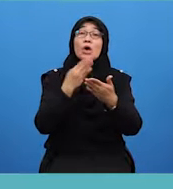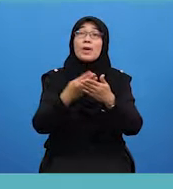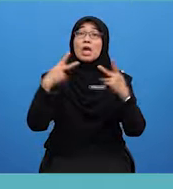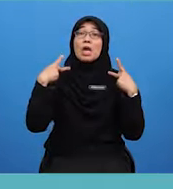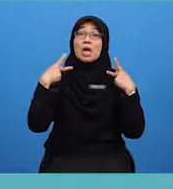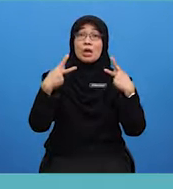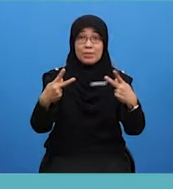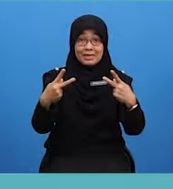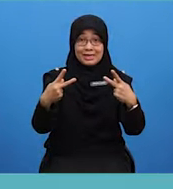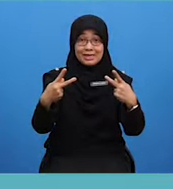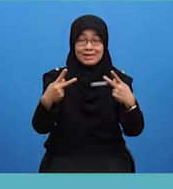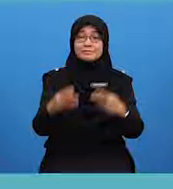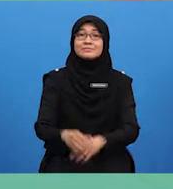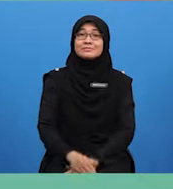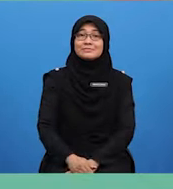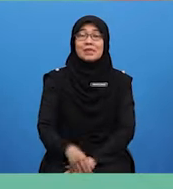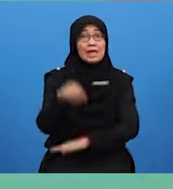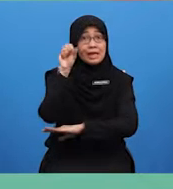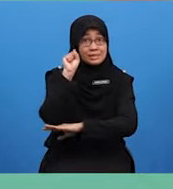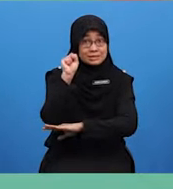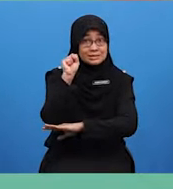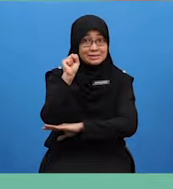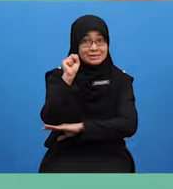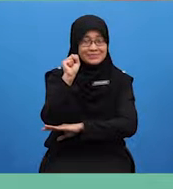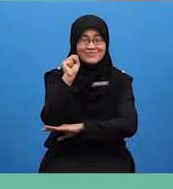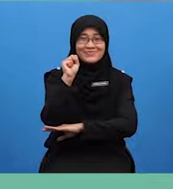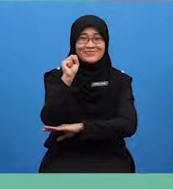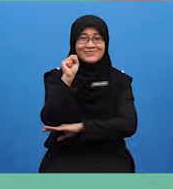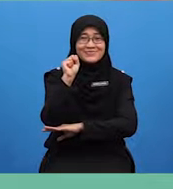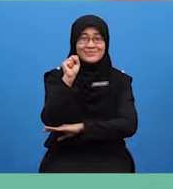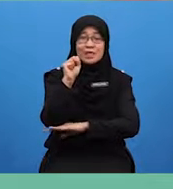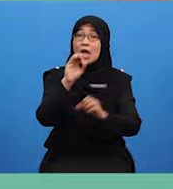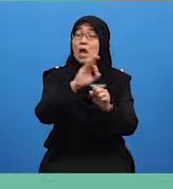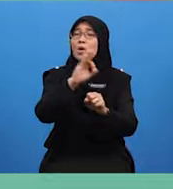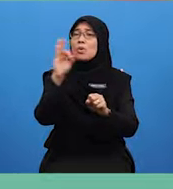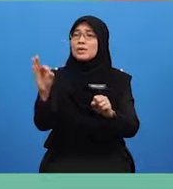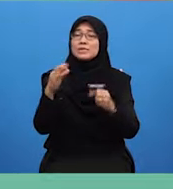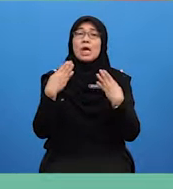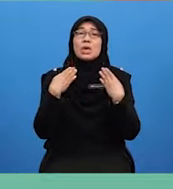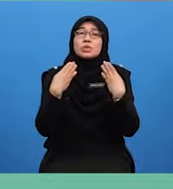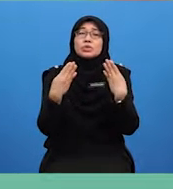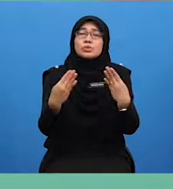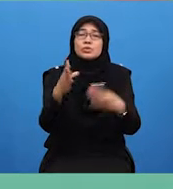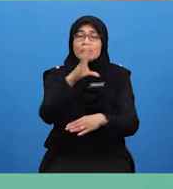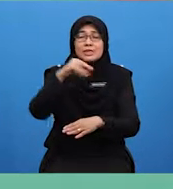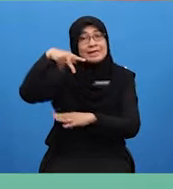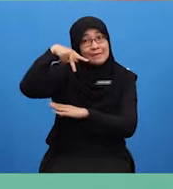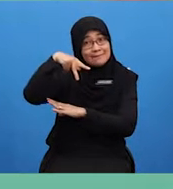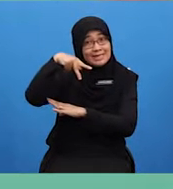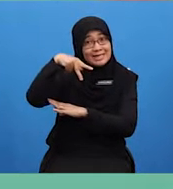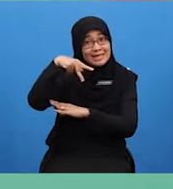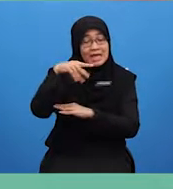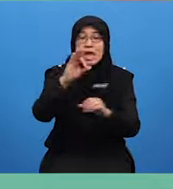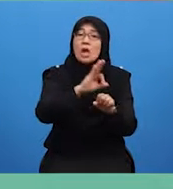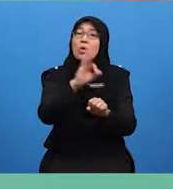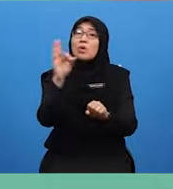atau fasa pemulihan, S iaitu fasa subuh dan P fasa